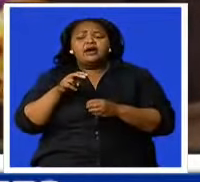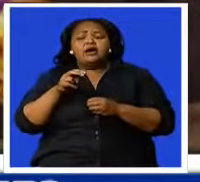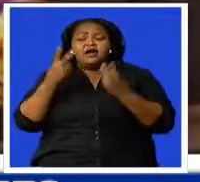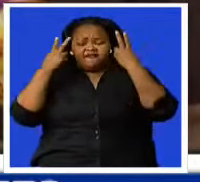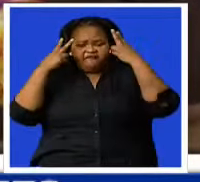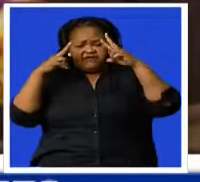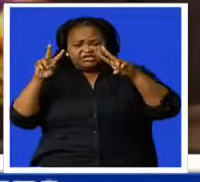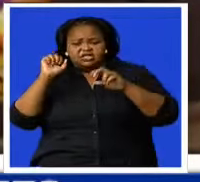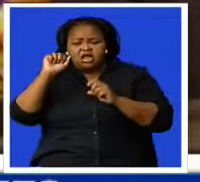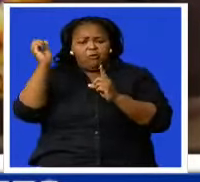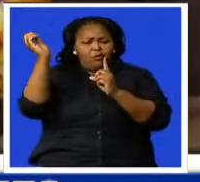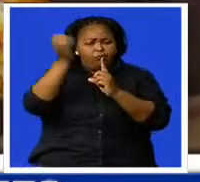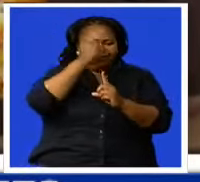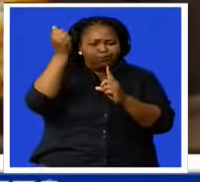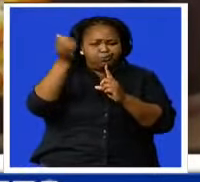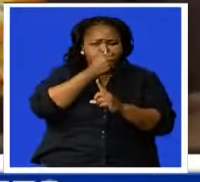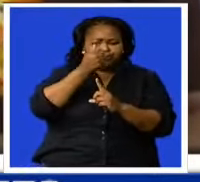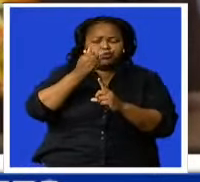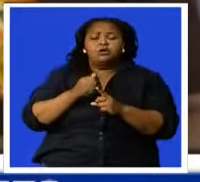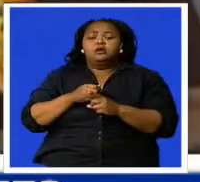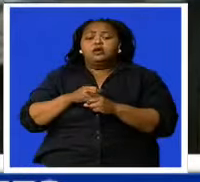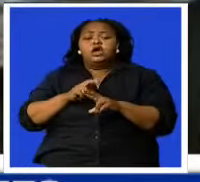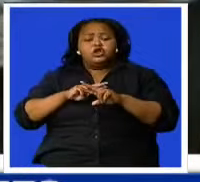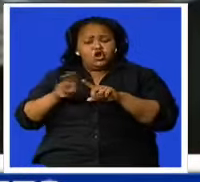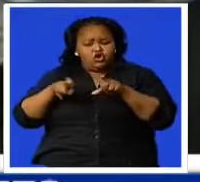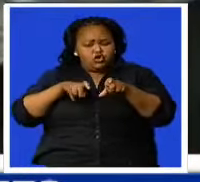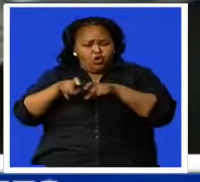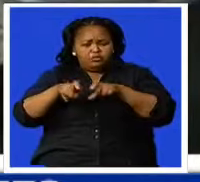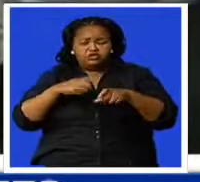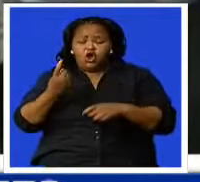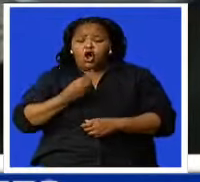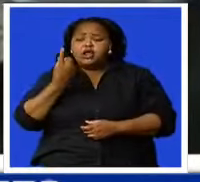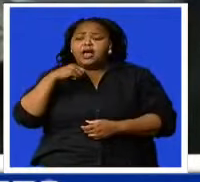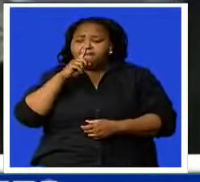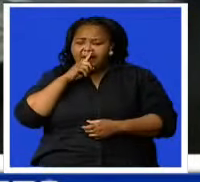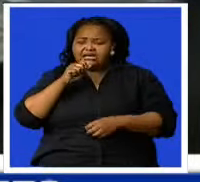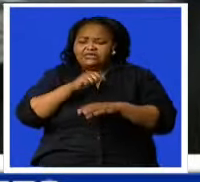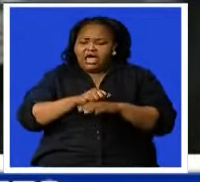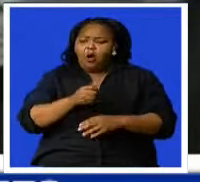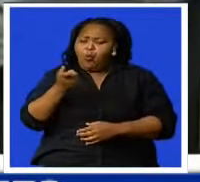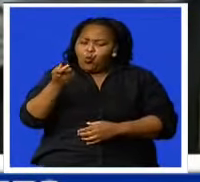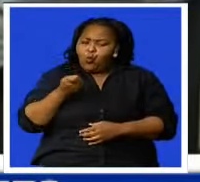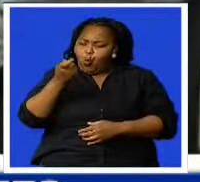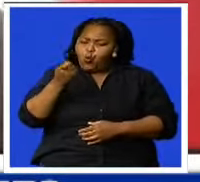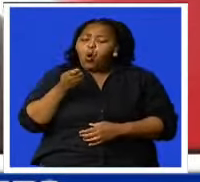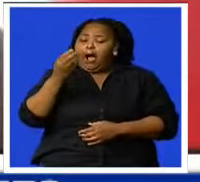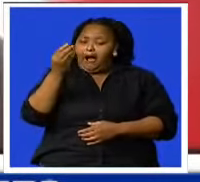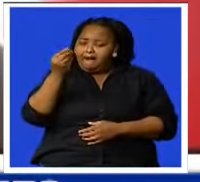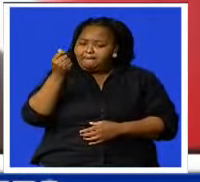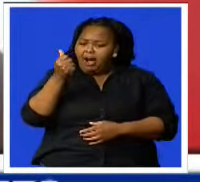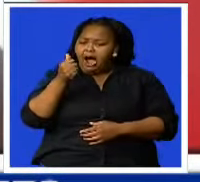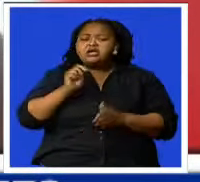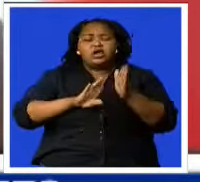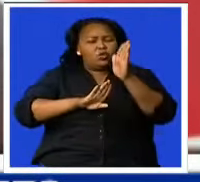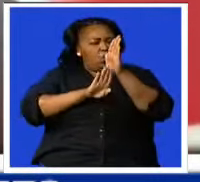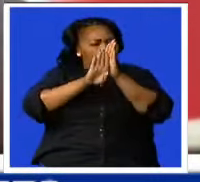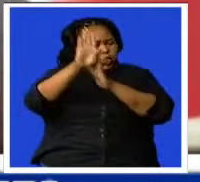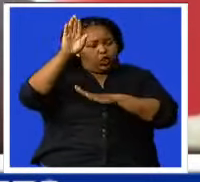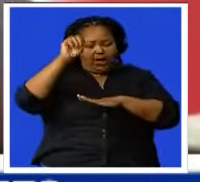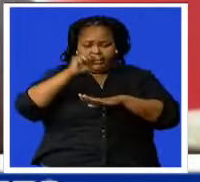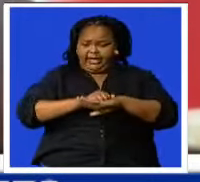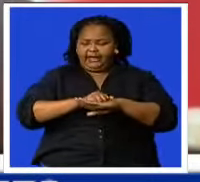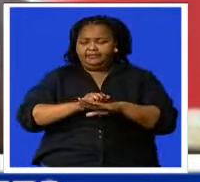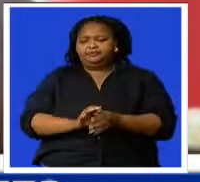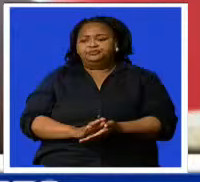lebakwendako bangakwendeli nje lokuchuselana kojake bachubeke batiphilise ngako kude kundlondlobale. Most important, strengthening